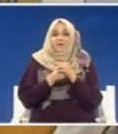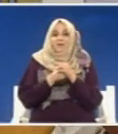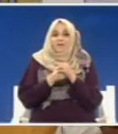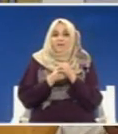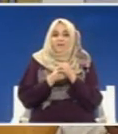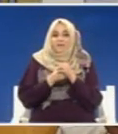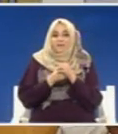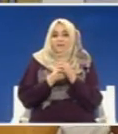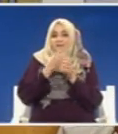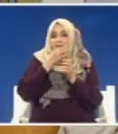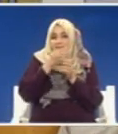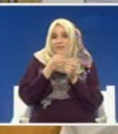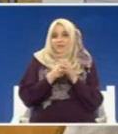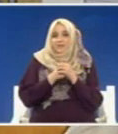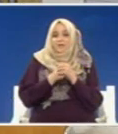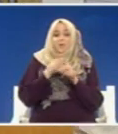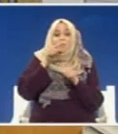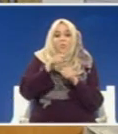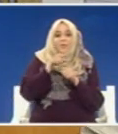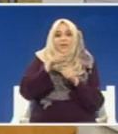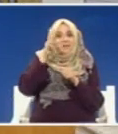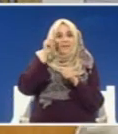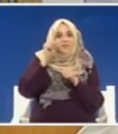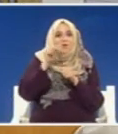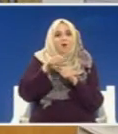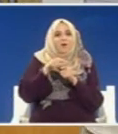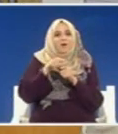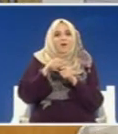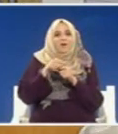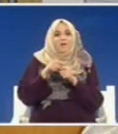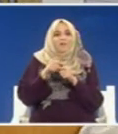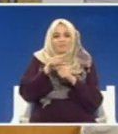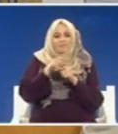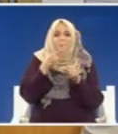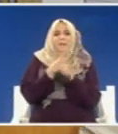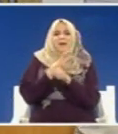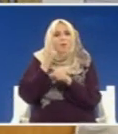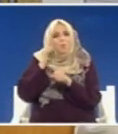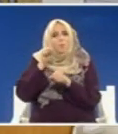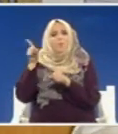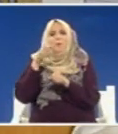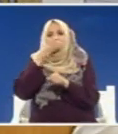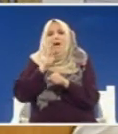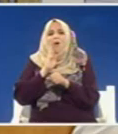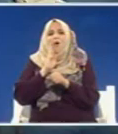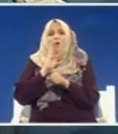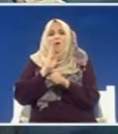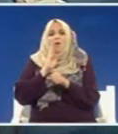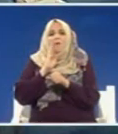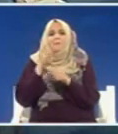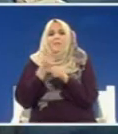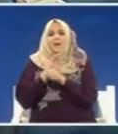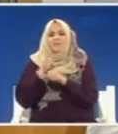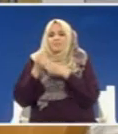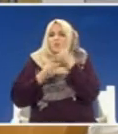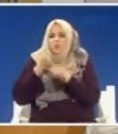جاء من السيد الخضر قال لأنه شاب أو ولد سيكون سبب كفر والديه،